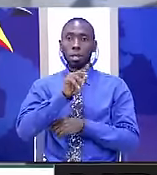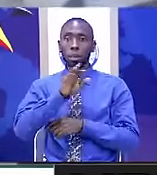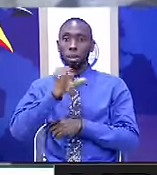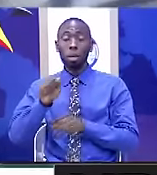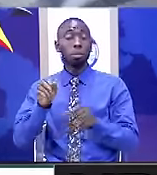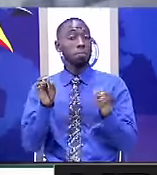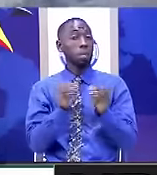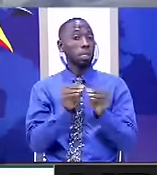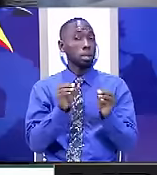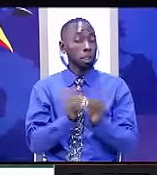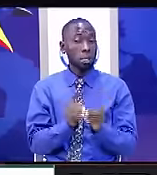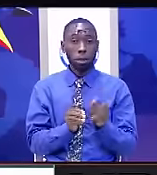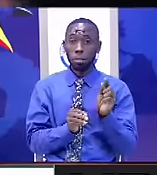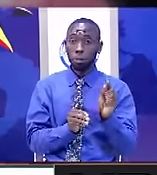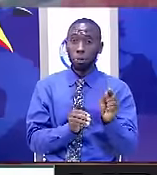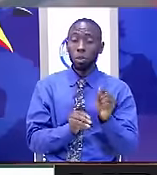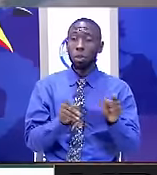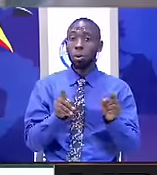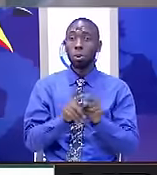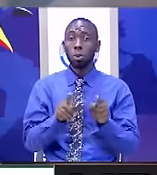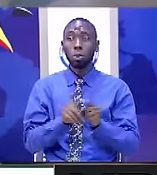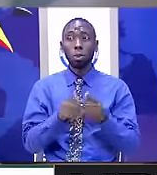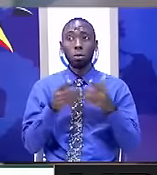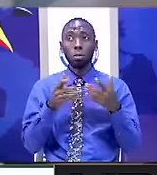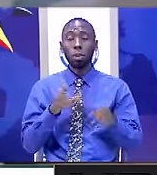lwetabyemu abagenyi ab'enjawulo abayite.